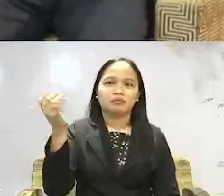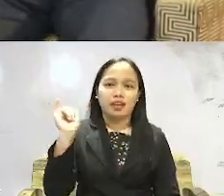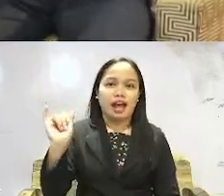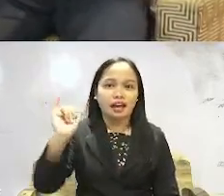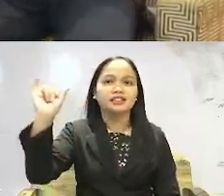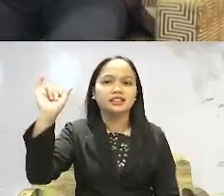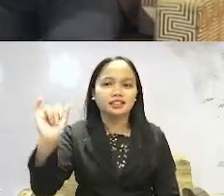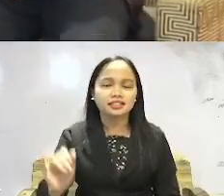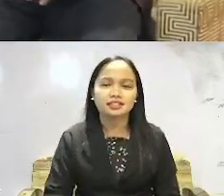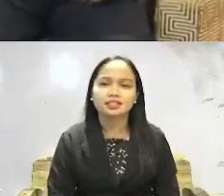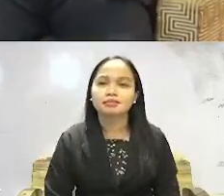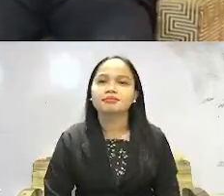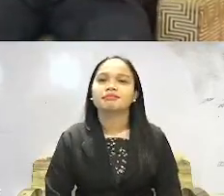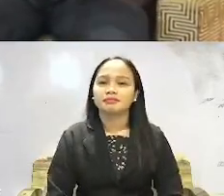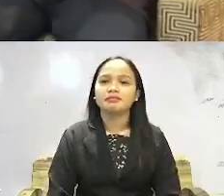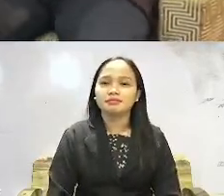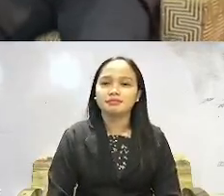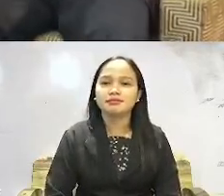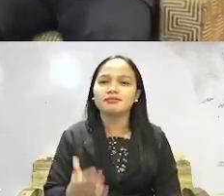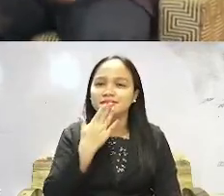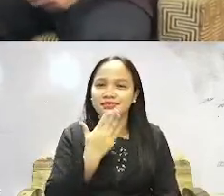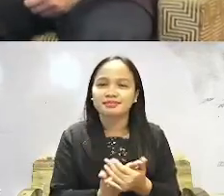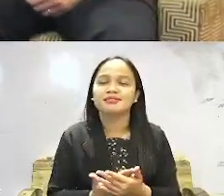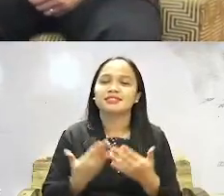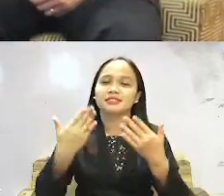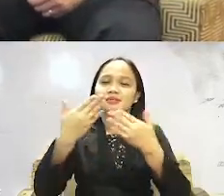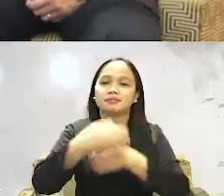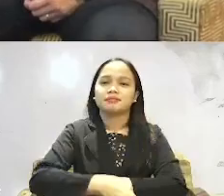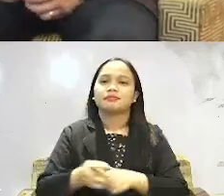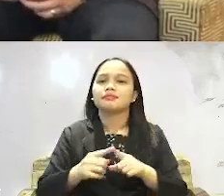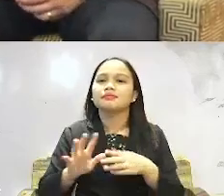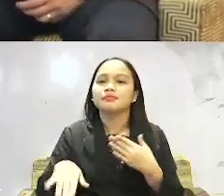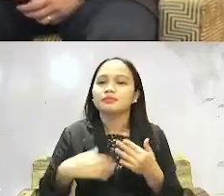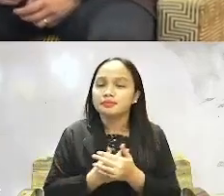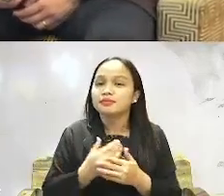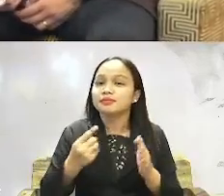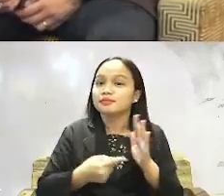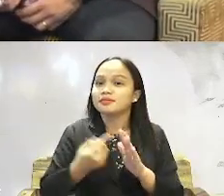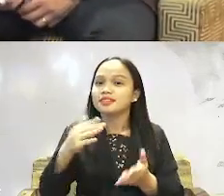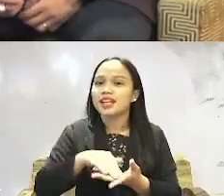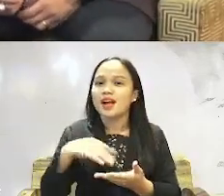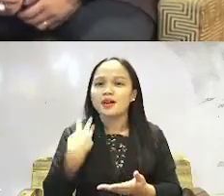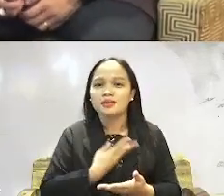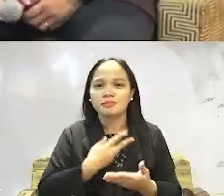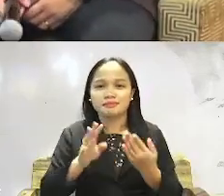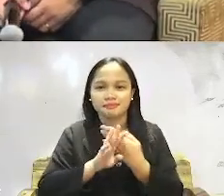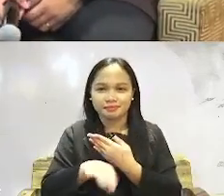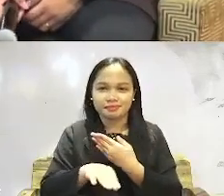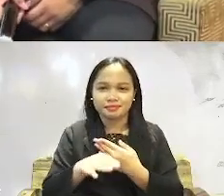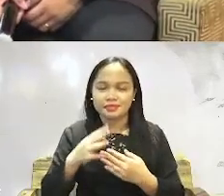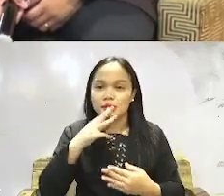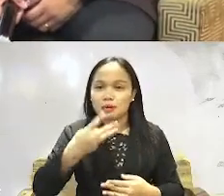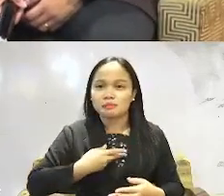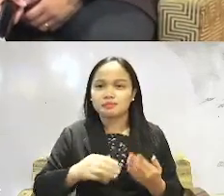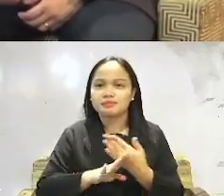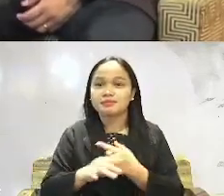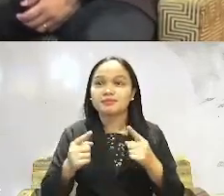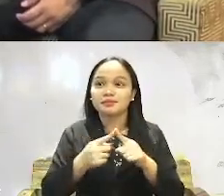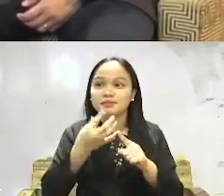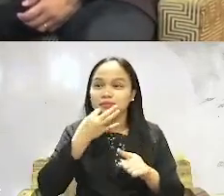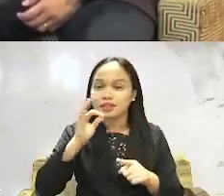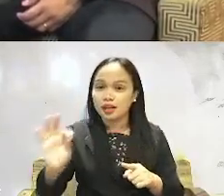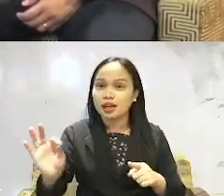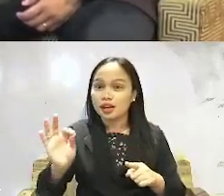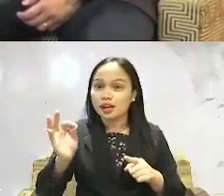May reverb, yan! Magandang gabi po muli sa inyo lahat. Once again, welcome back to your favorite evening show.